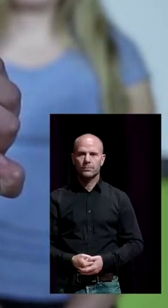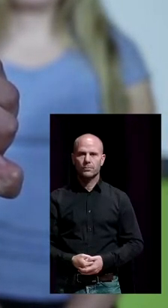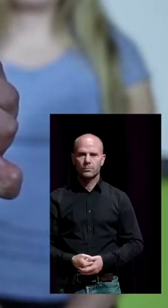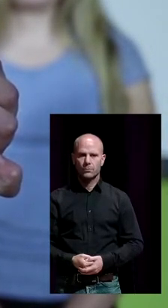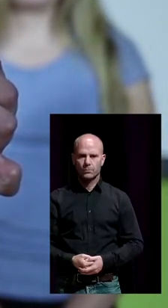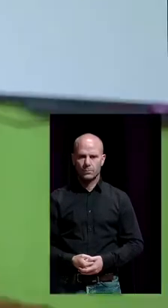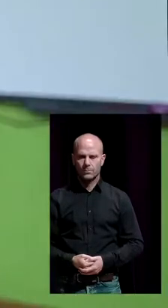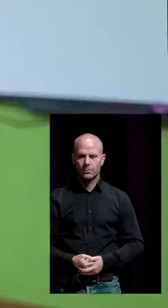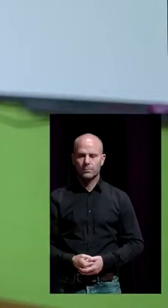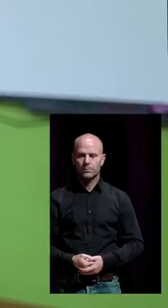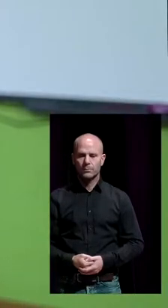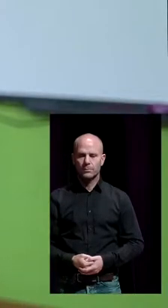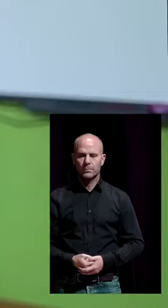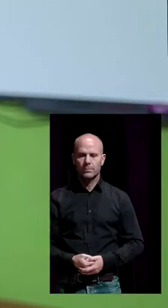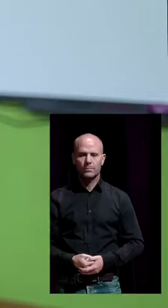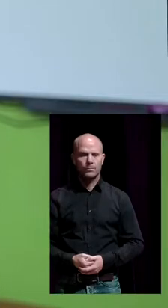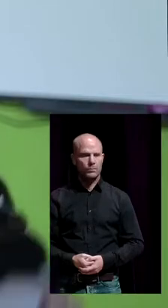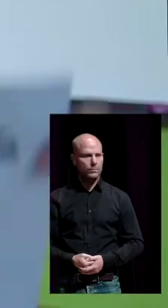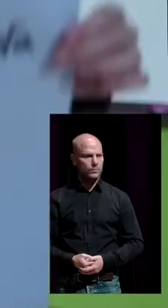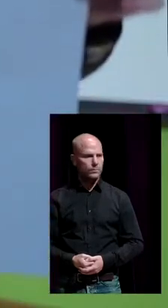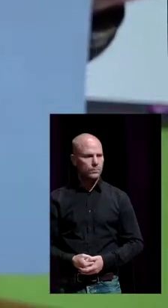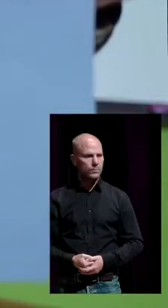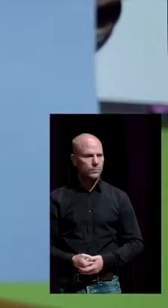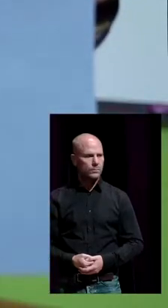Vi ska vara rättvisa mot stora och små barn.